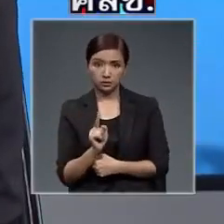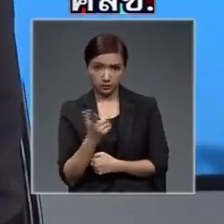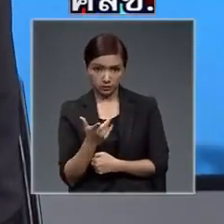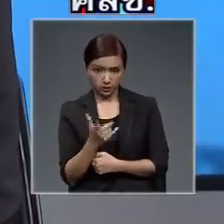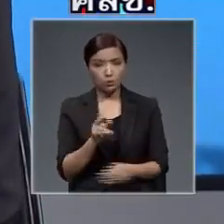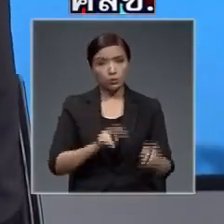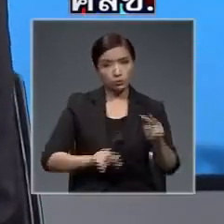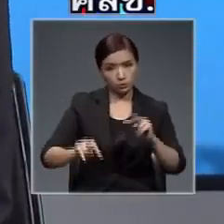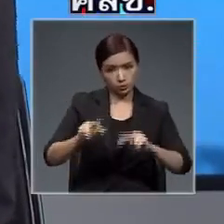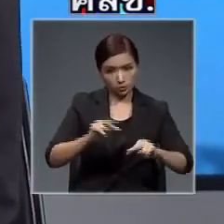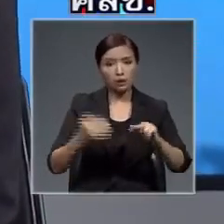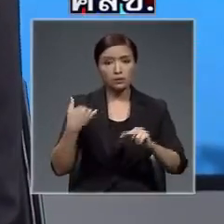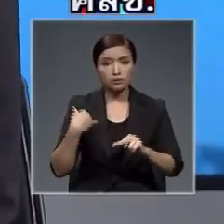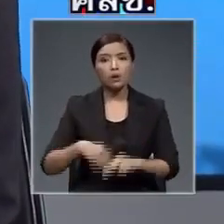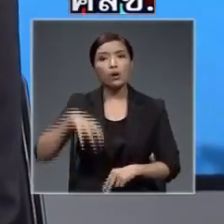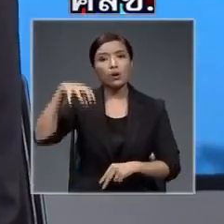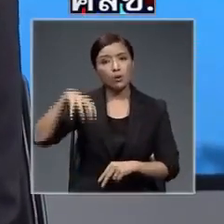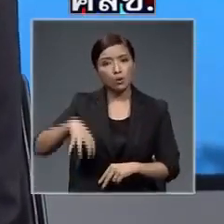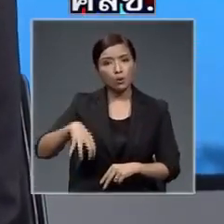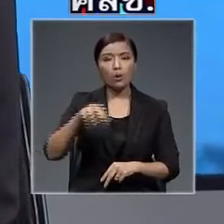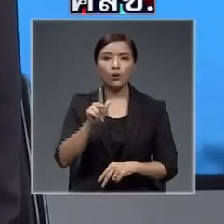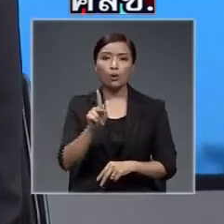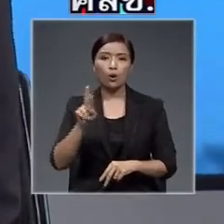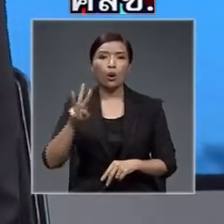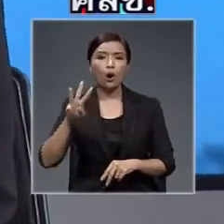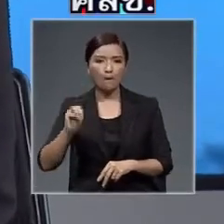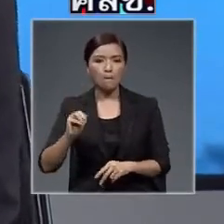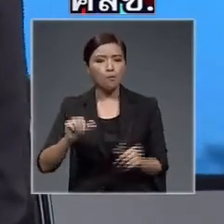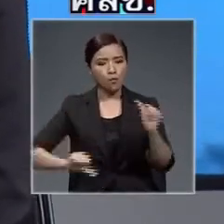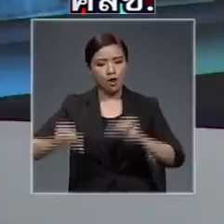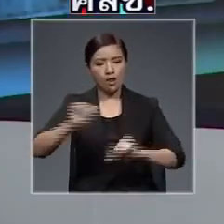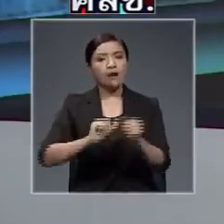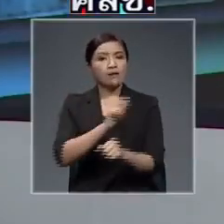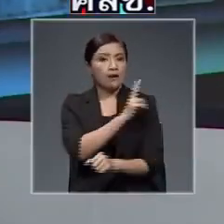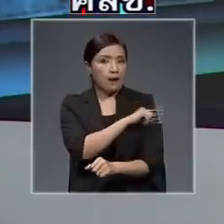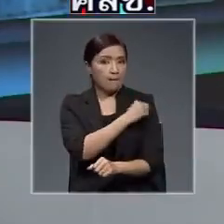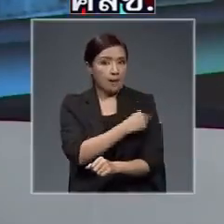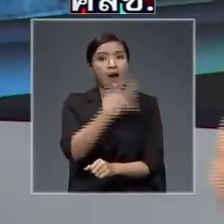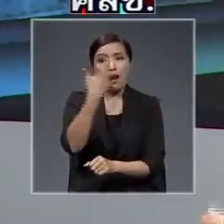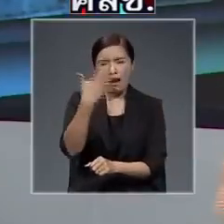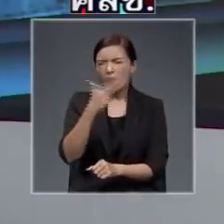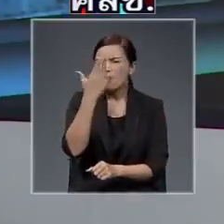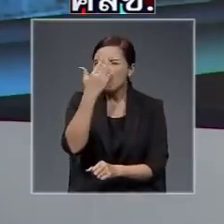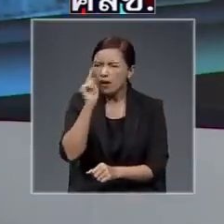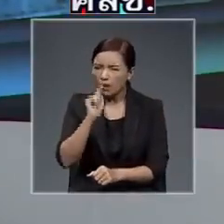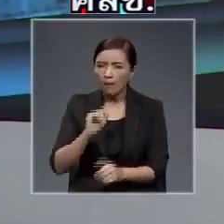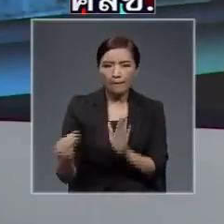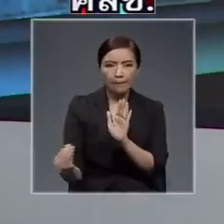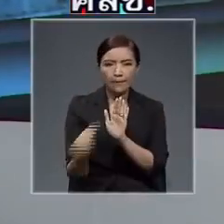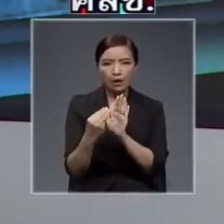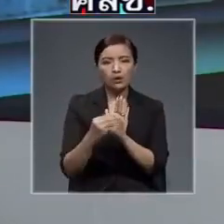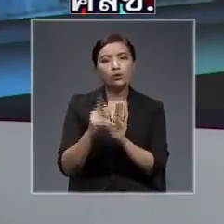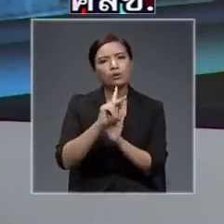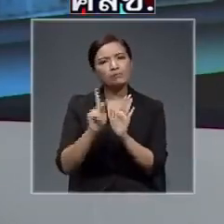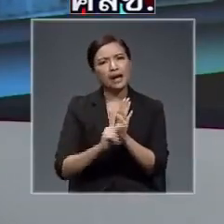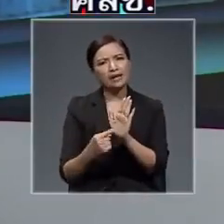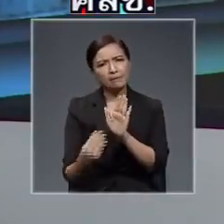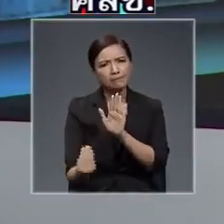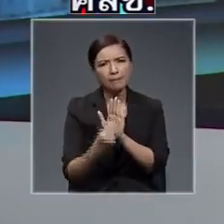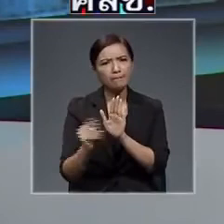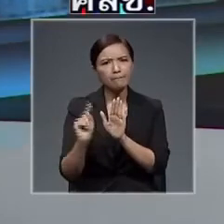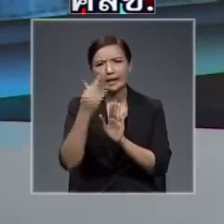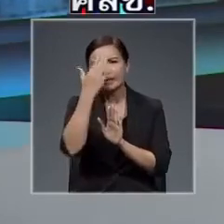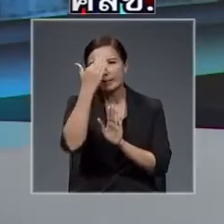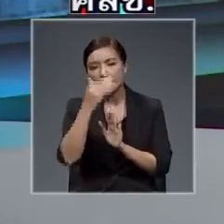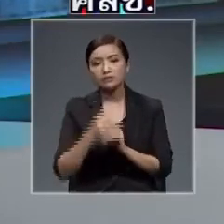ำกับควบคุมของกรมวิทยาศาสตร์การแพทย์อยู่แล้วหรือเปล่าทำไมถึงจะต้องมาบรรจุอยู่ในตัวกฎหมายฉบับนี ้ค่ะ